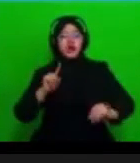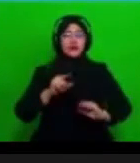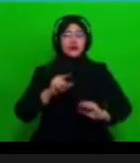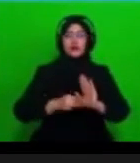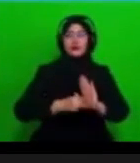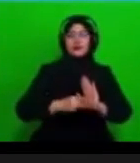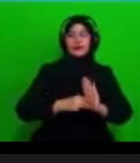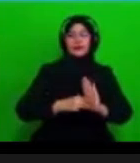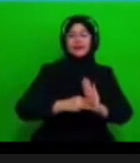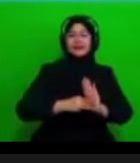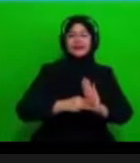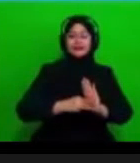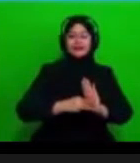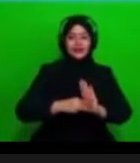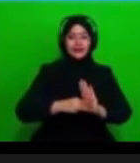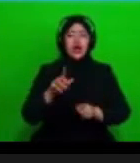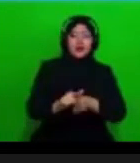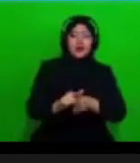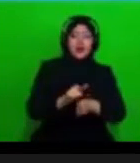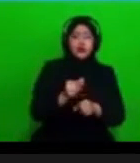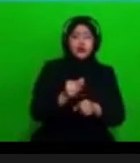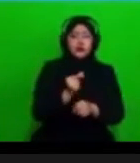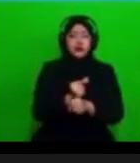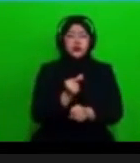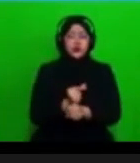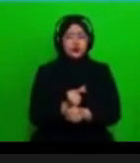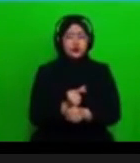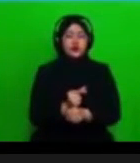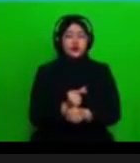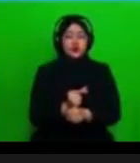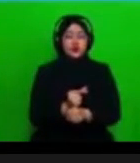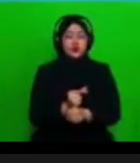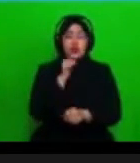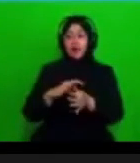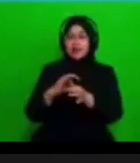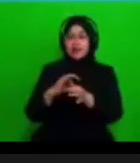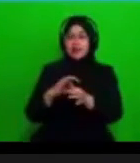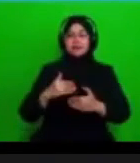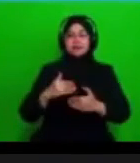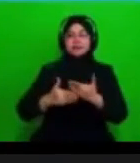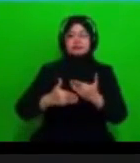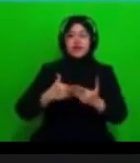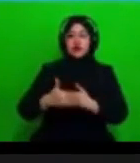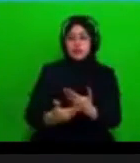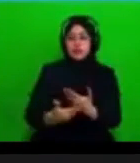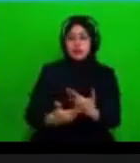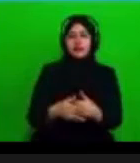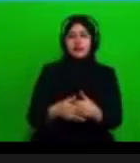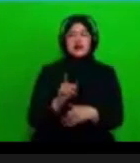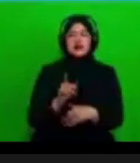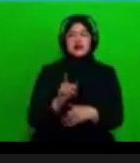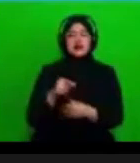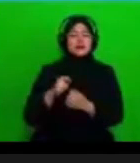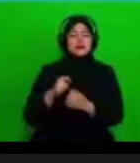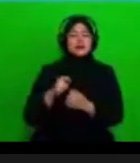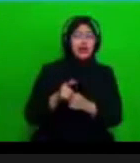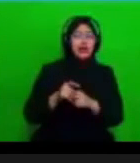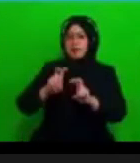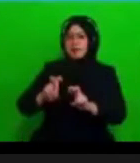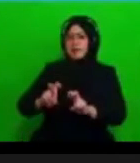1 semester, training guru oleh industri, kemudian riset terapan sampai ke